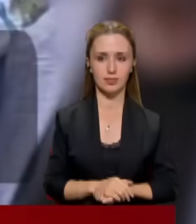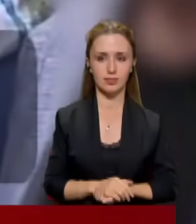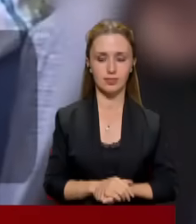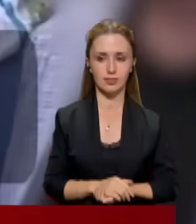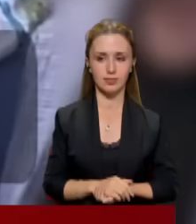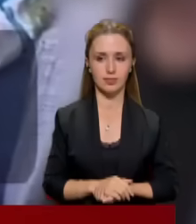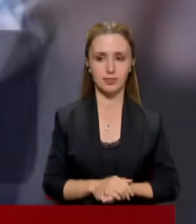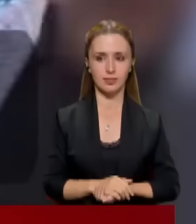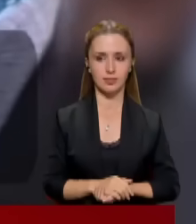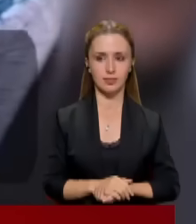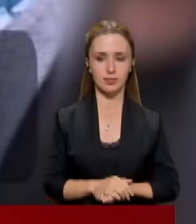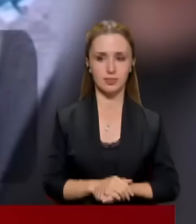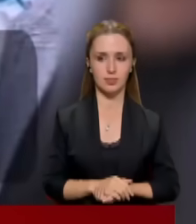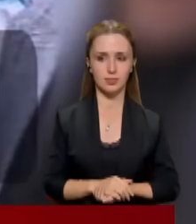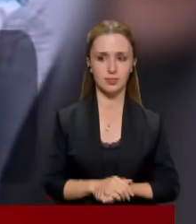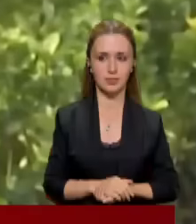İnşallah.